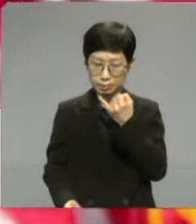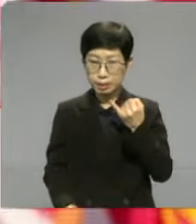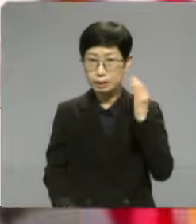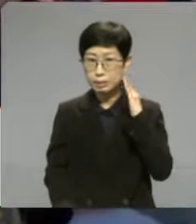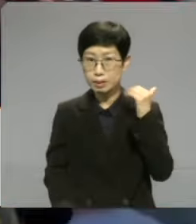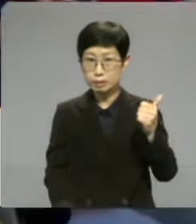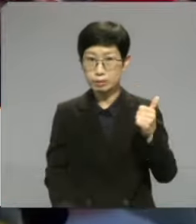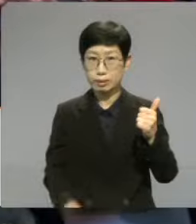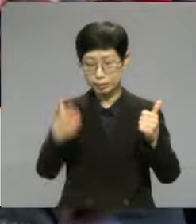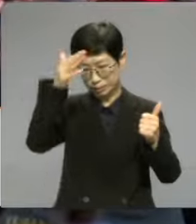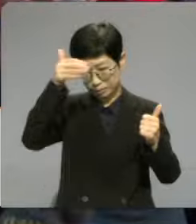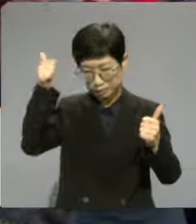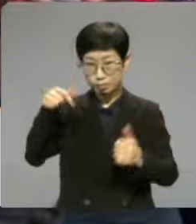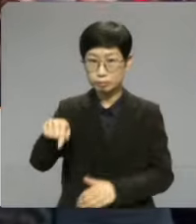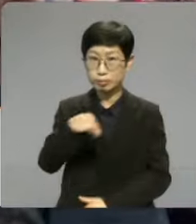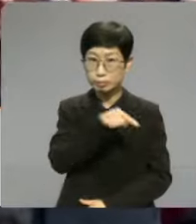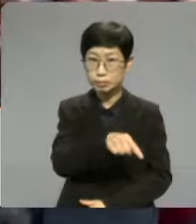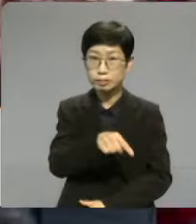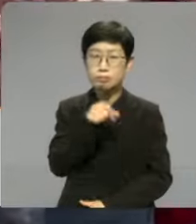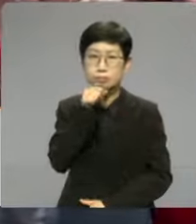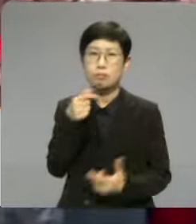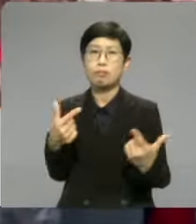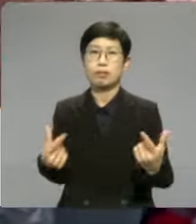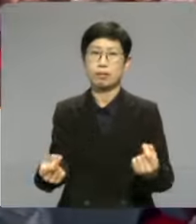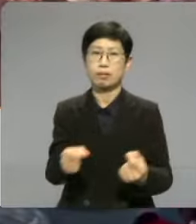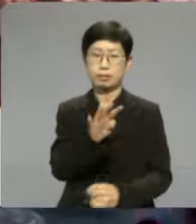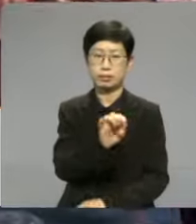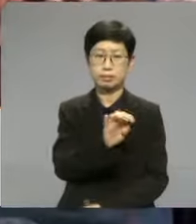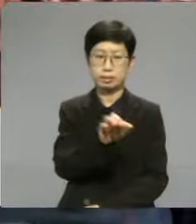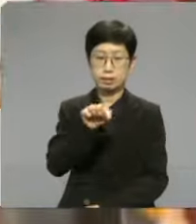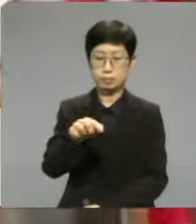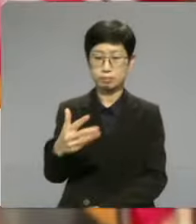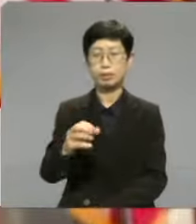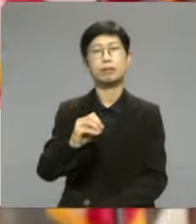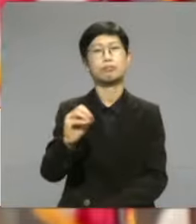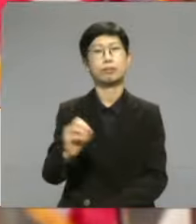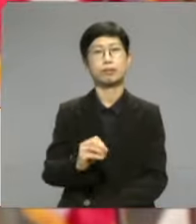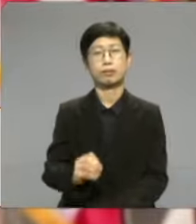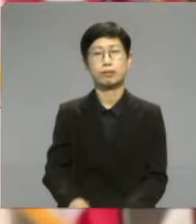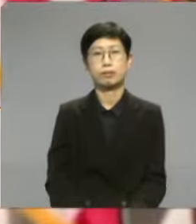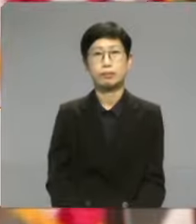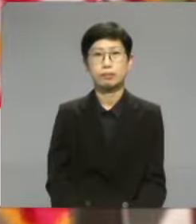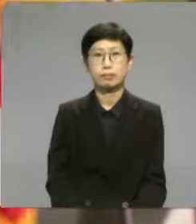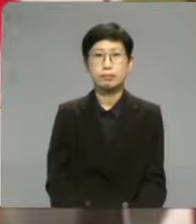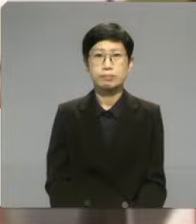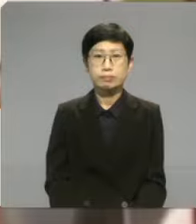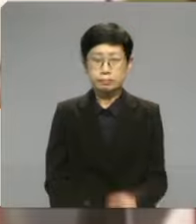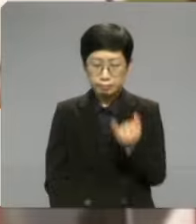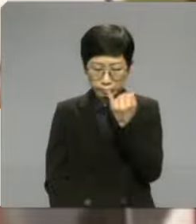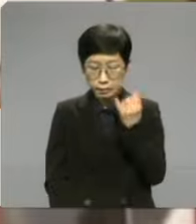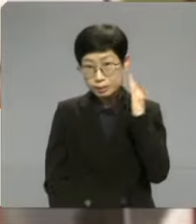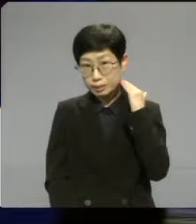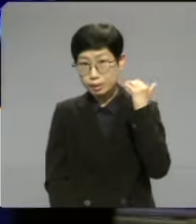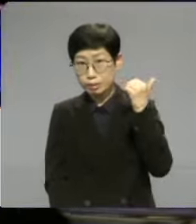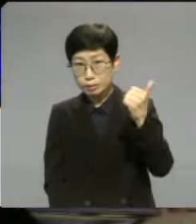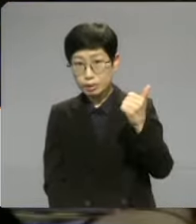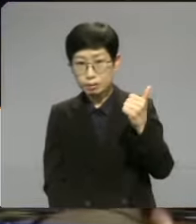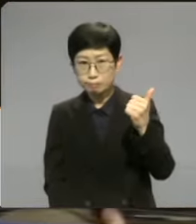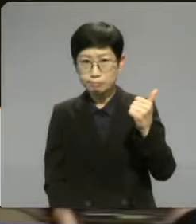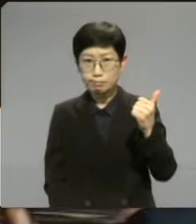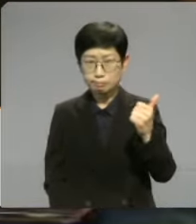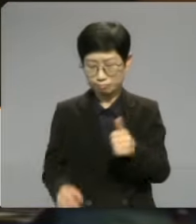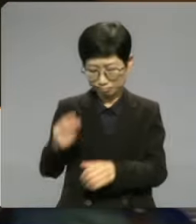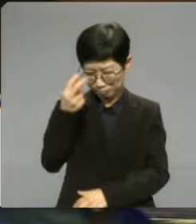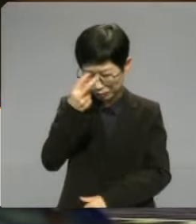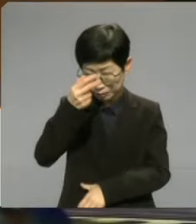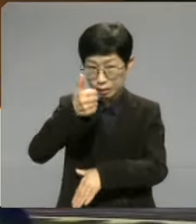트럼프는 양자 대결 전국 지지도에서 똑같이 44.8%를 기록했습니다. 바이든 대통령이 DDHQ